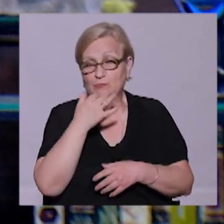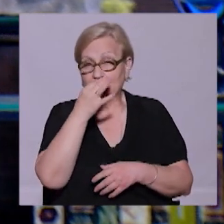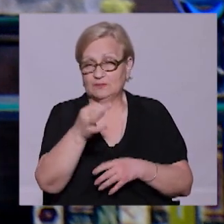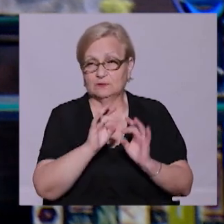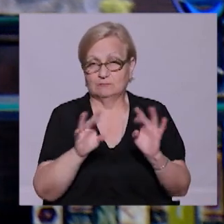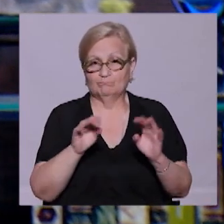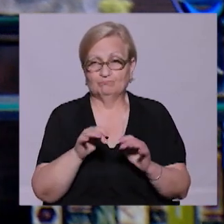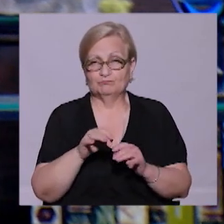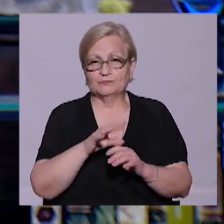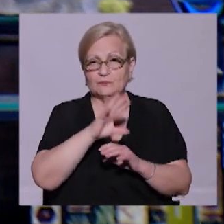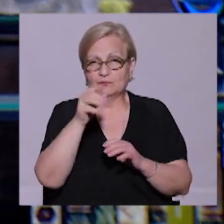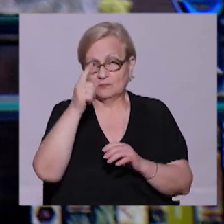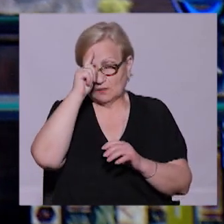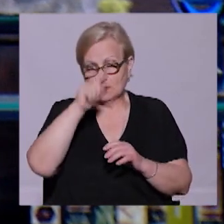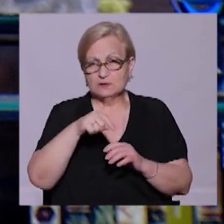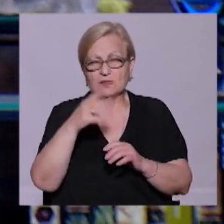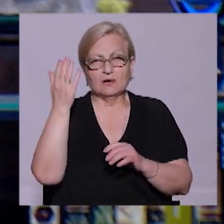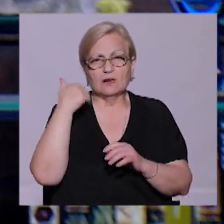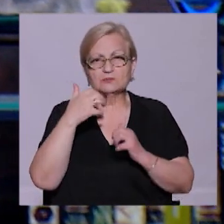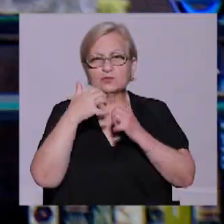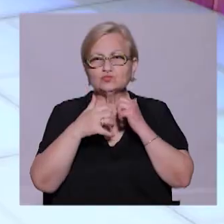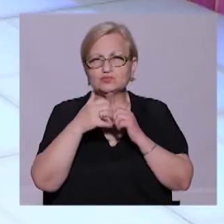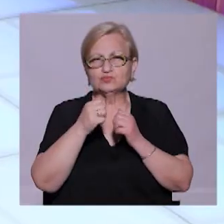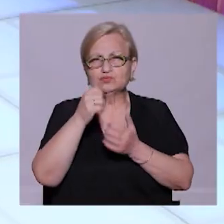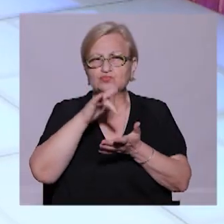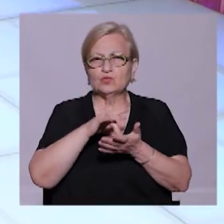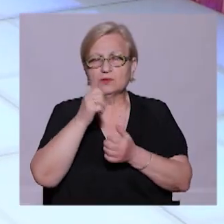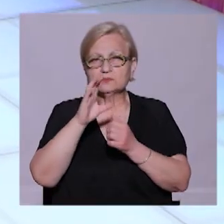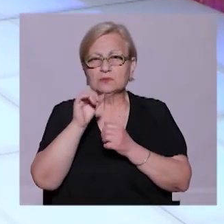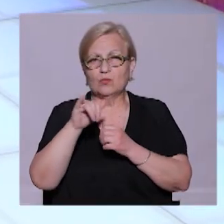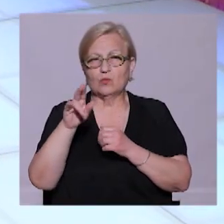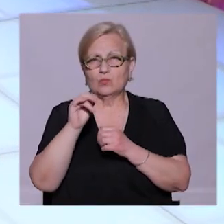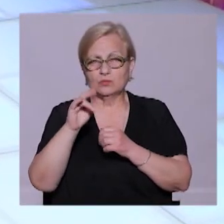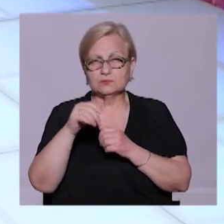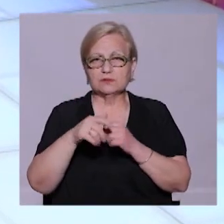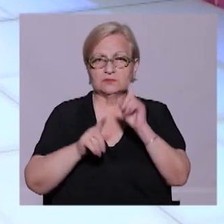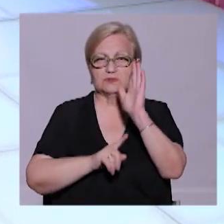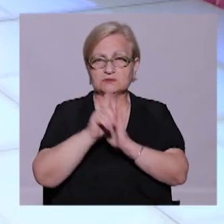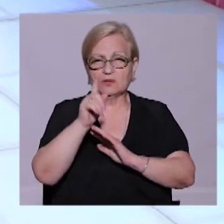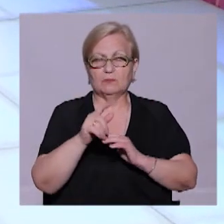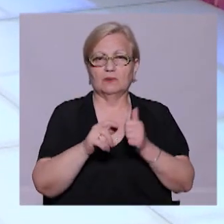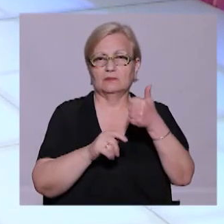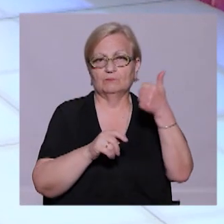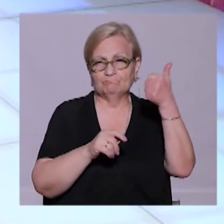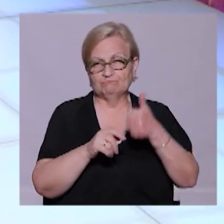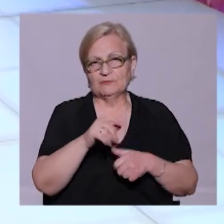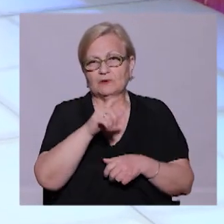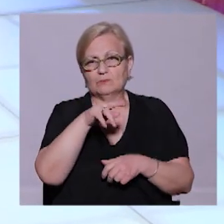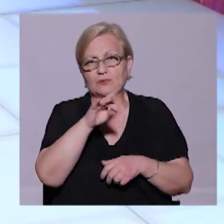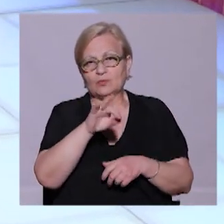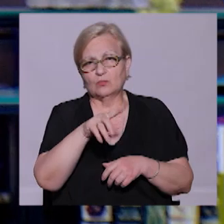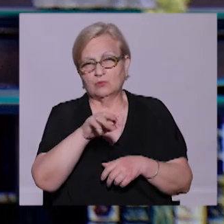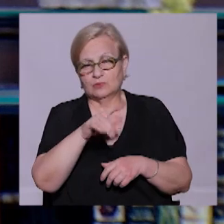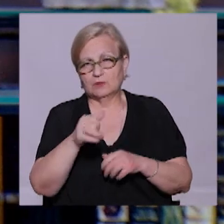ნათქვამში. მოგეხსენებათ, შუა საუკუნეებიდან არის დამკვიდრებული ხომ ნაწარმოების პროლოგისა და ეპილოგის ამ